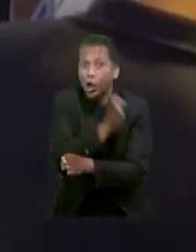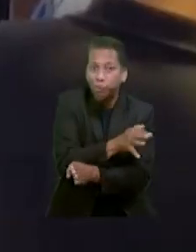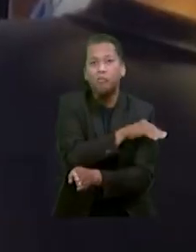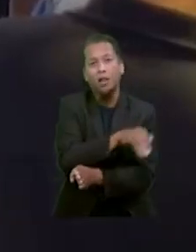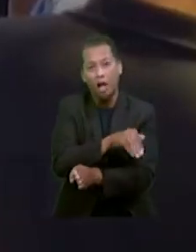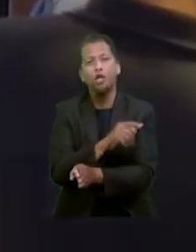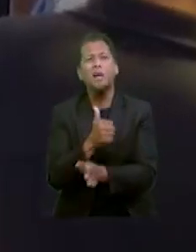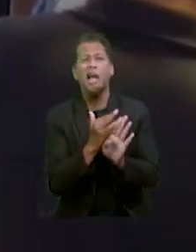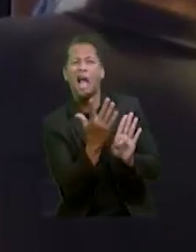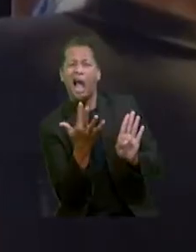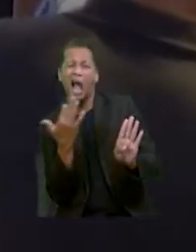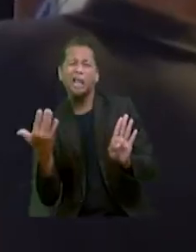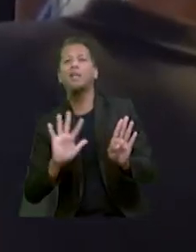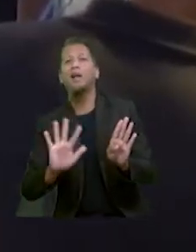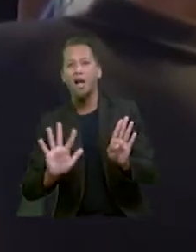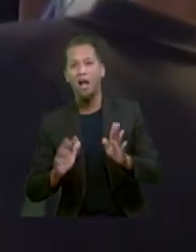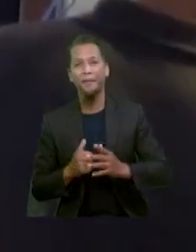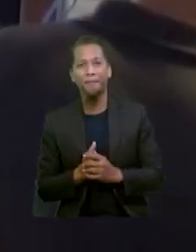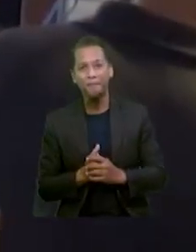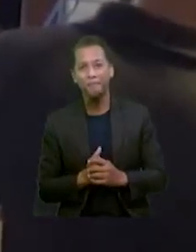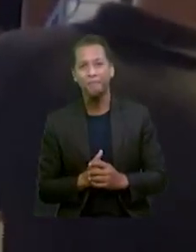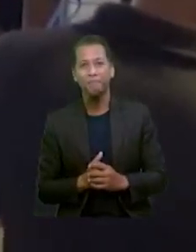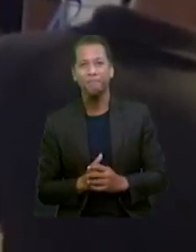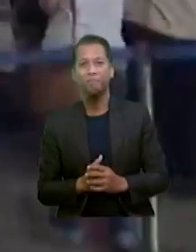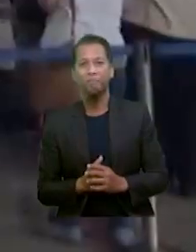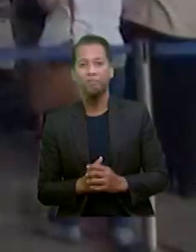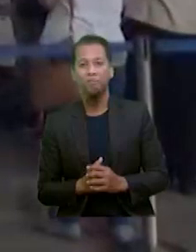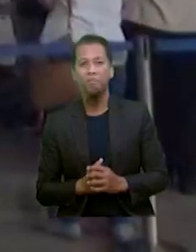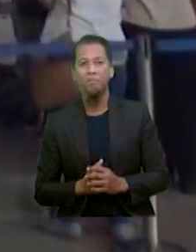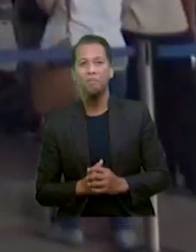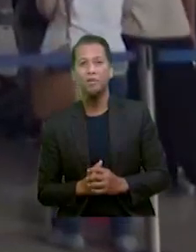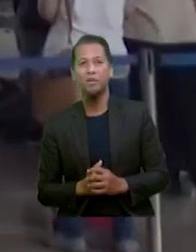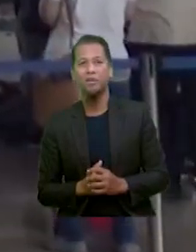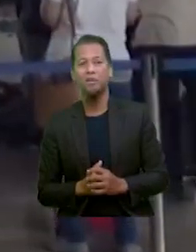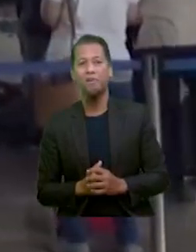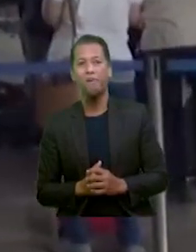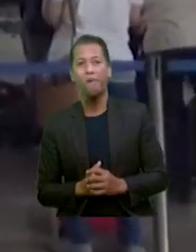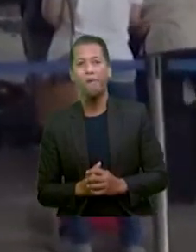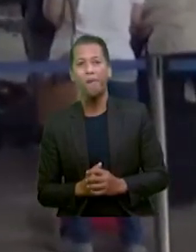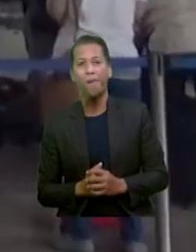untuk menghindari antrian panjang di area konter check-in Bandara Soekarno-Hatta.